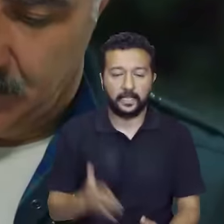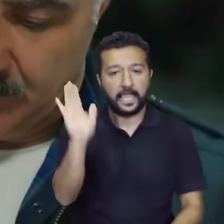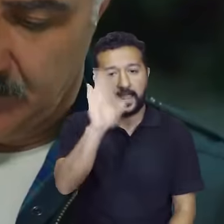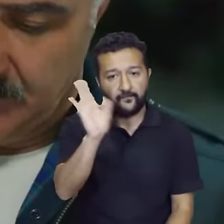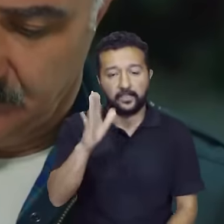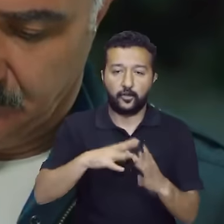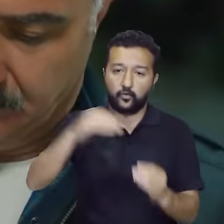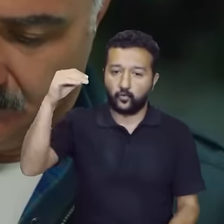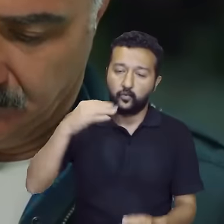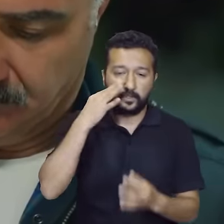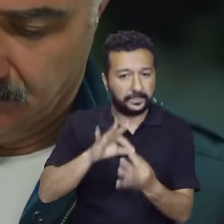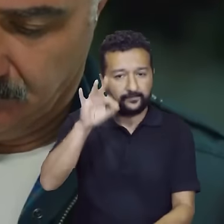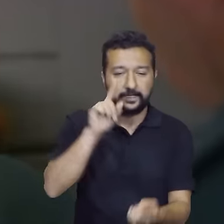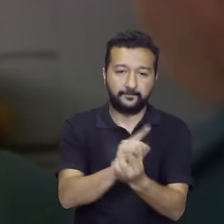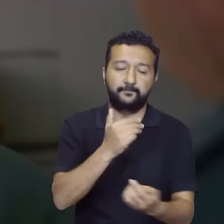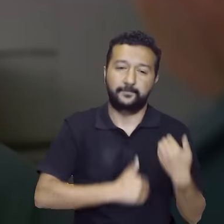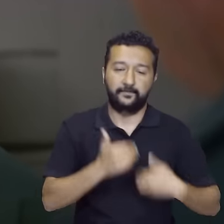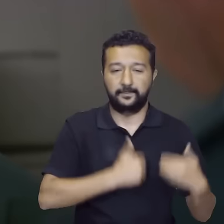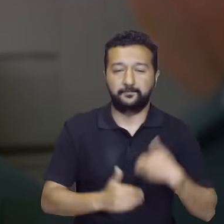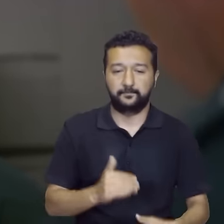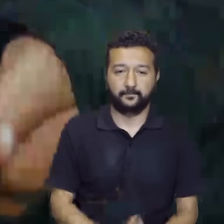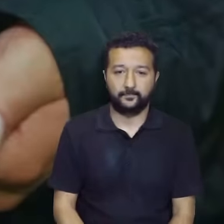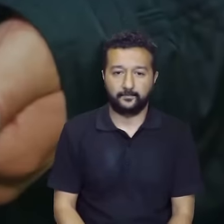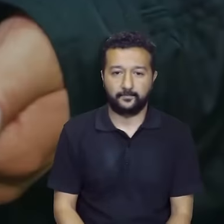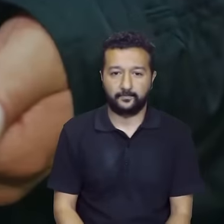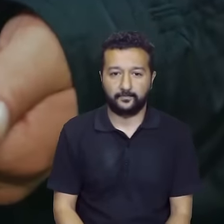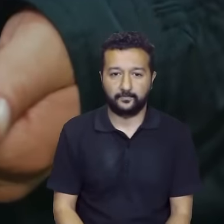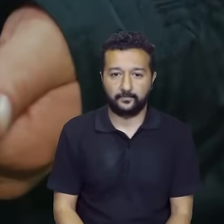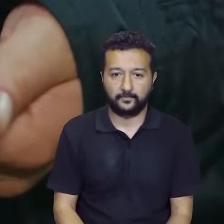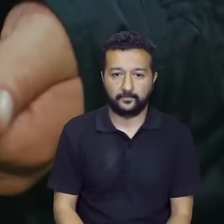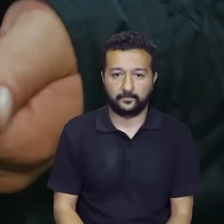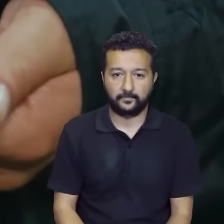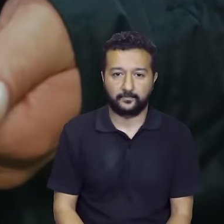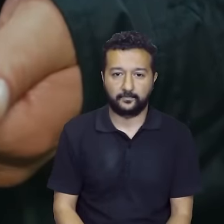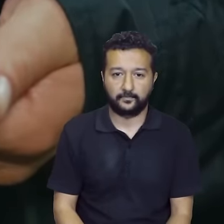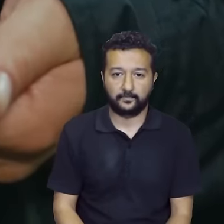Elveda ruhu revanım. Şişeyi avucuna boşalttı.